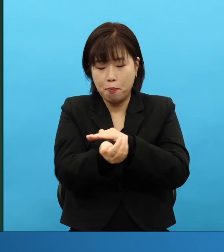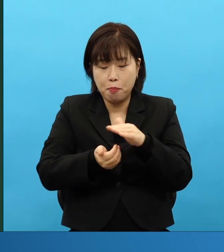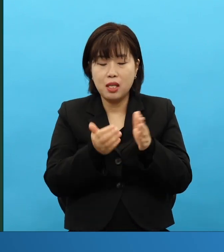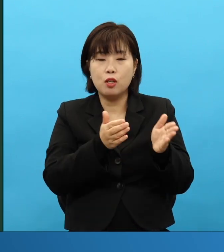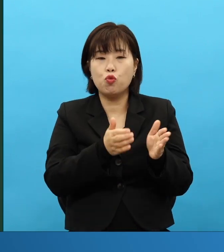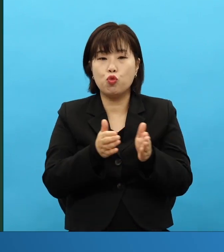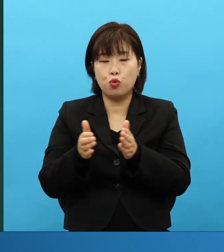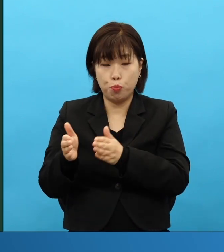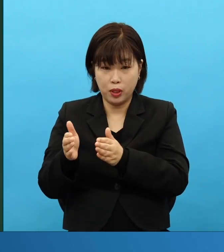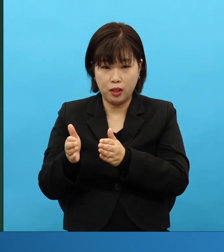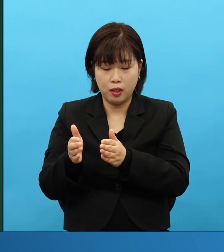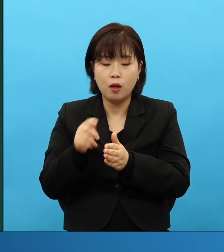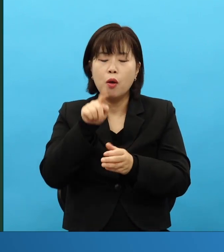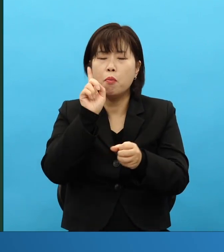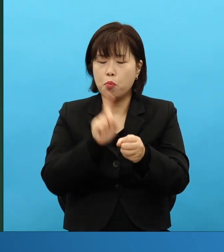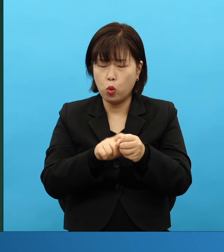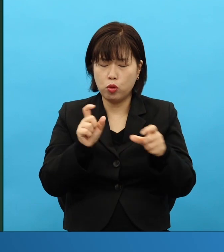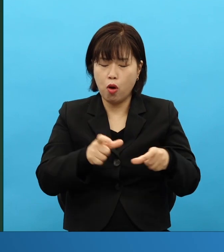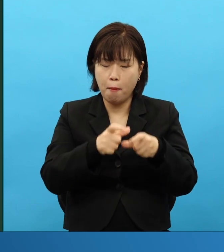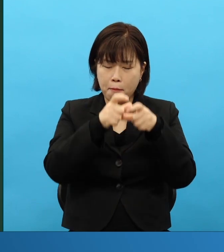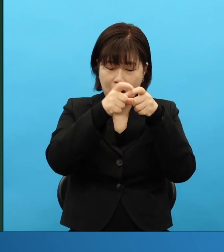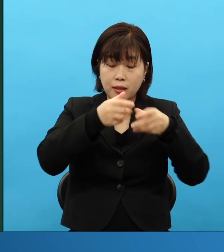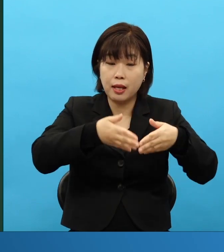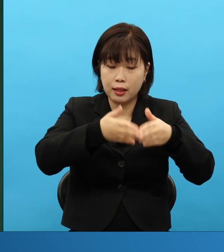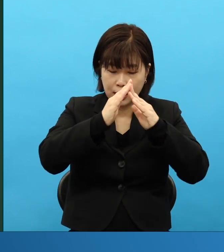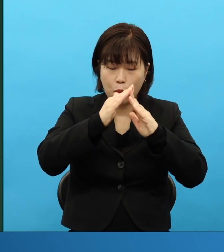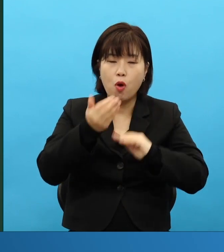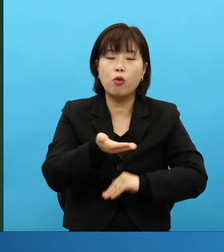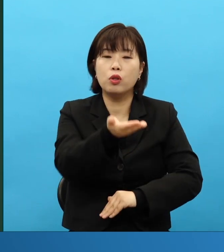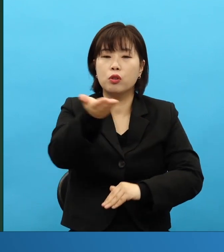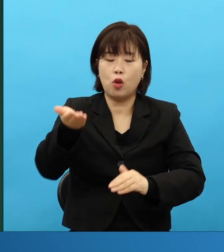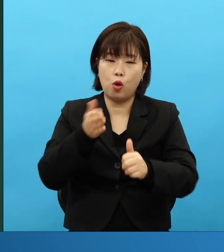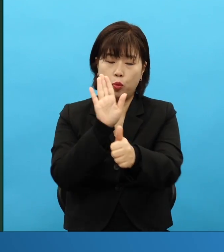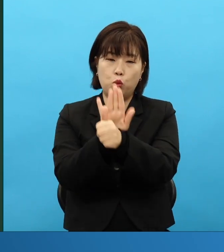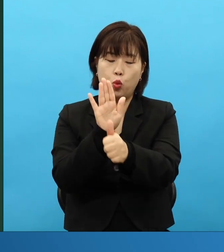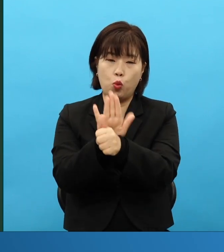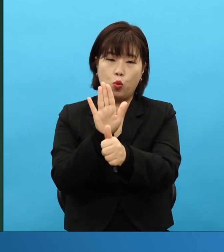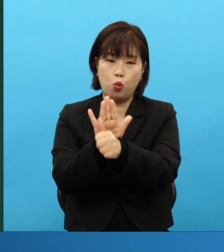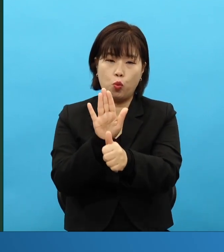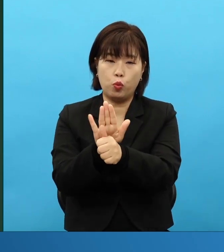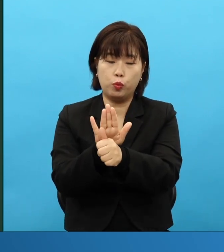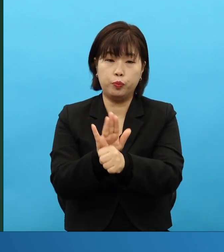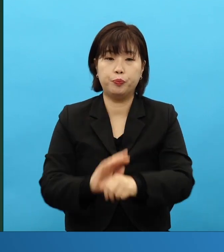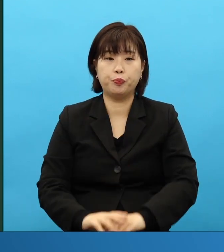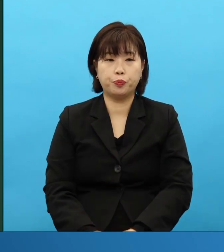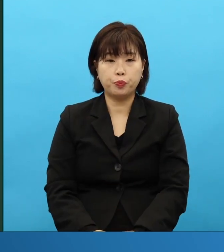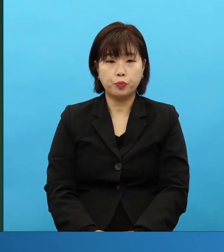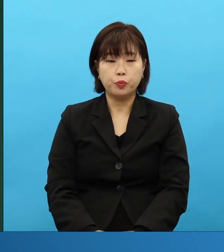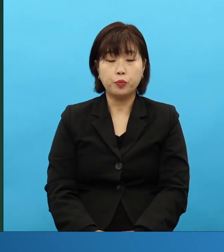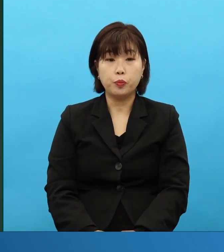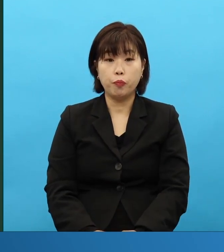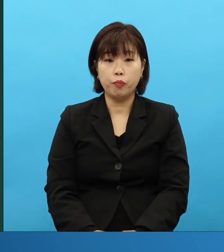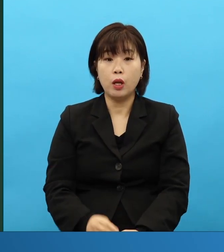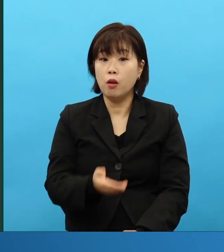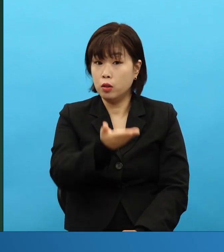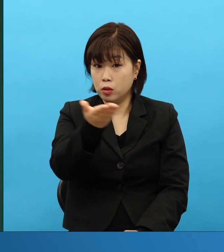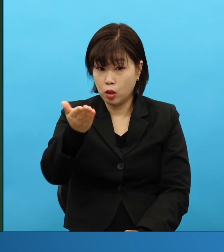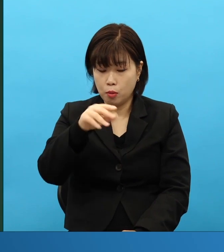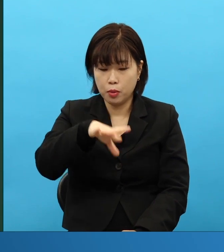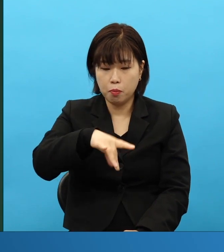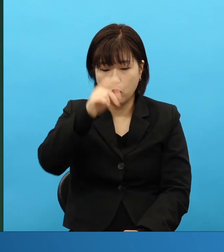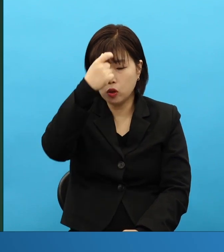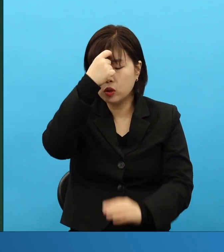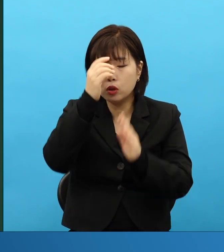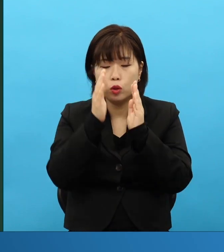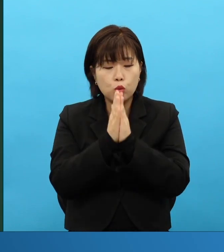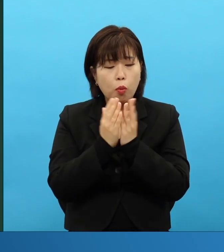you and doing it in advance. 그래서 여러분들이 기도를 도대체 어떻게 해야 됩니까? 하는 거죠. And so you're asking, how do we pray?